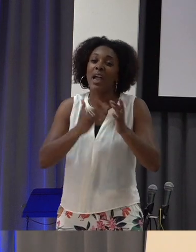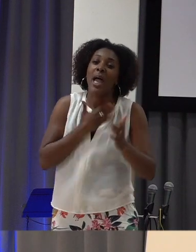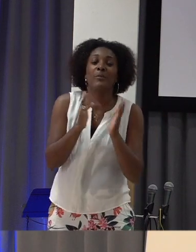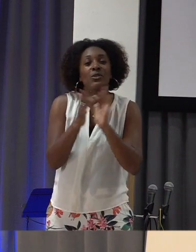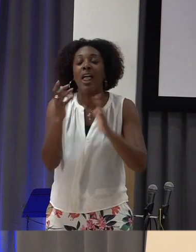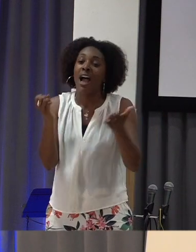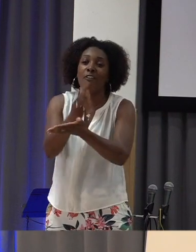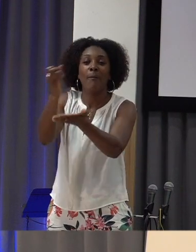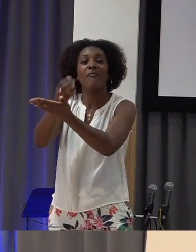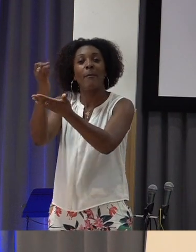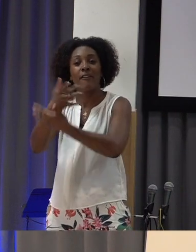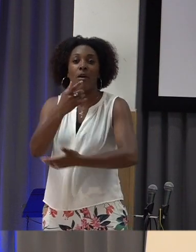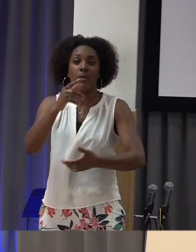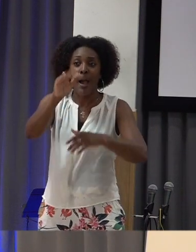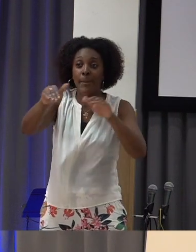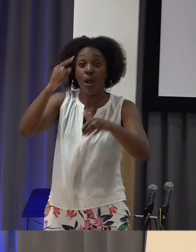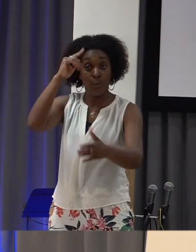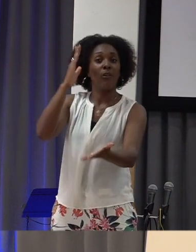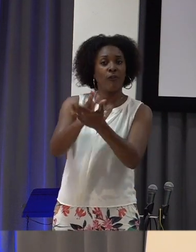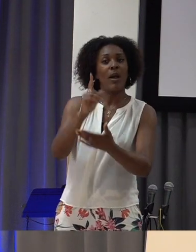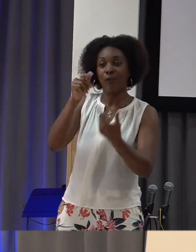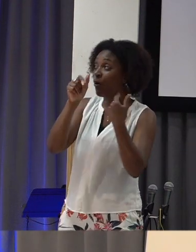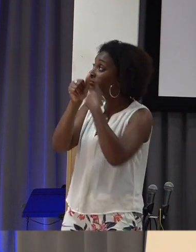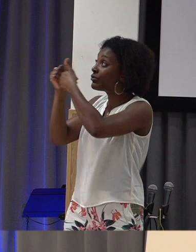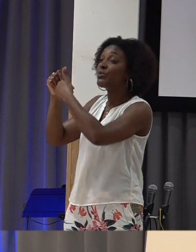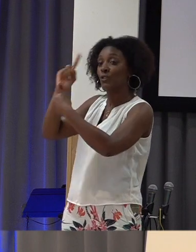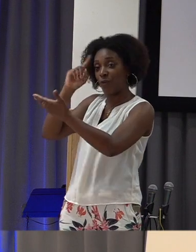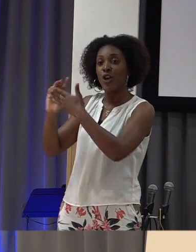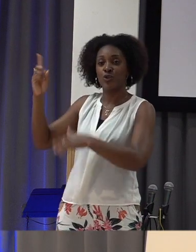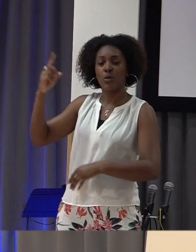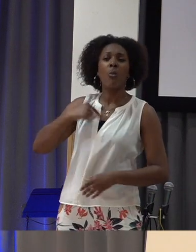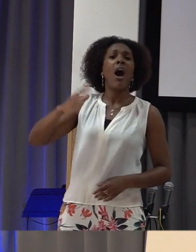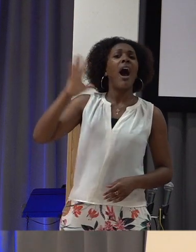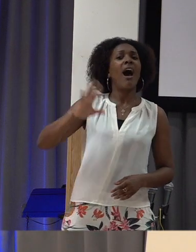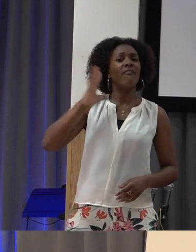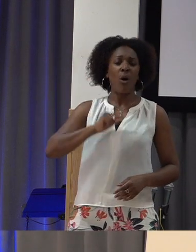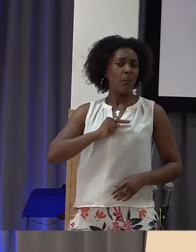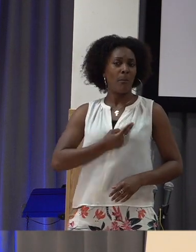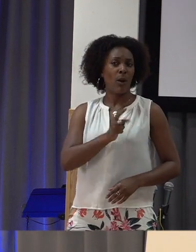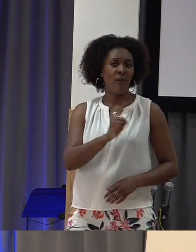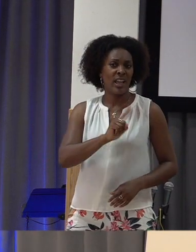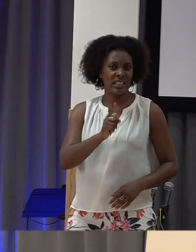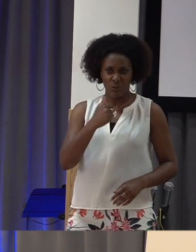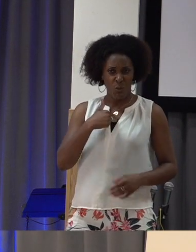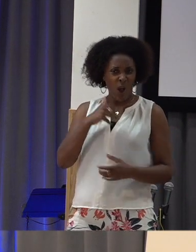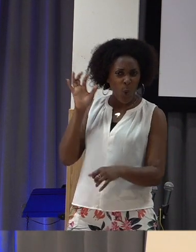l'âge de 20 ans, j'étais sans foi ni loi. Quand je me suis converti, j'étais armé jusqu'aux dents dans l'église.